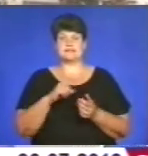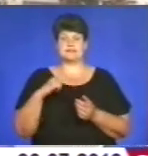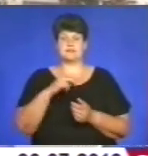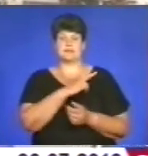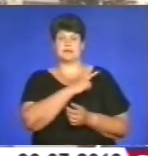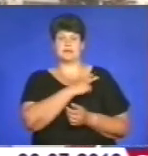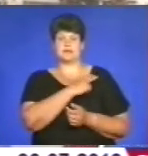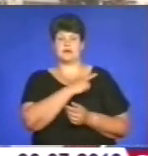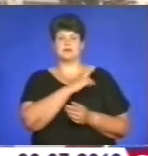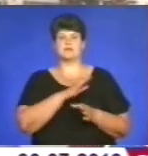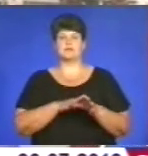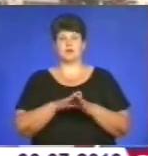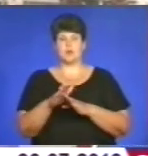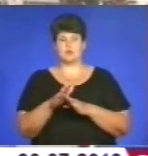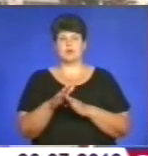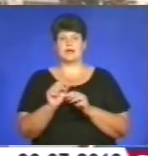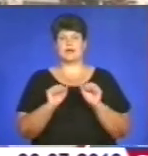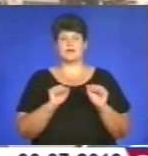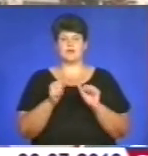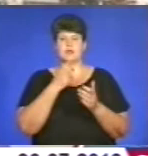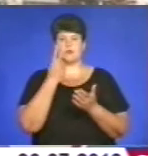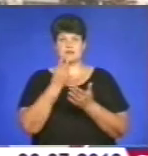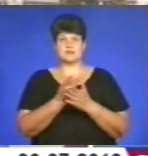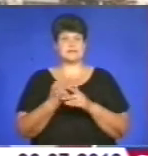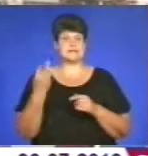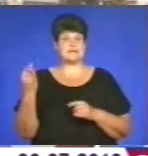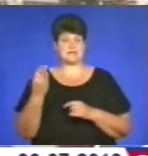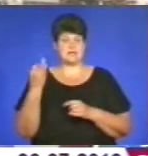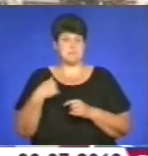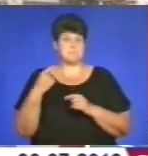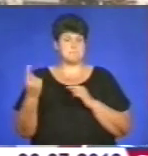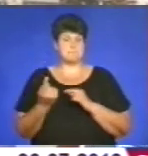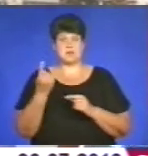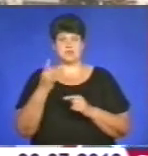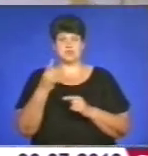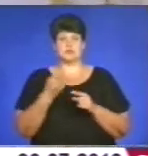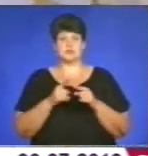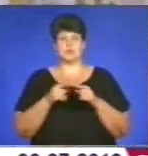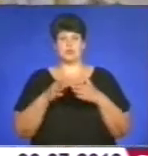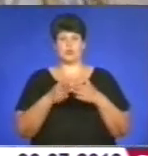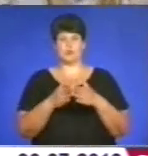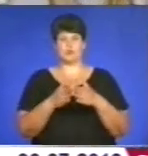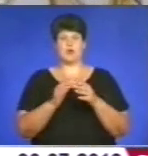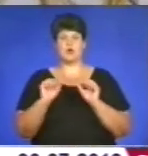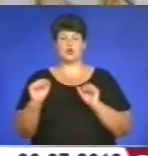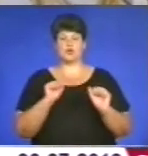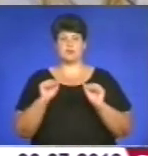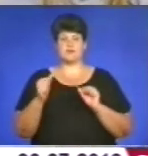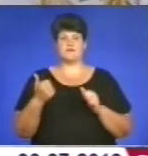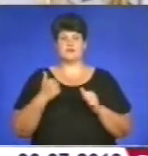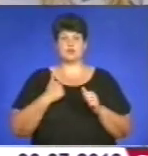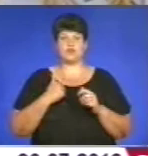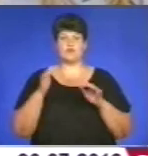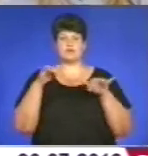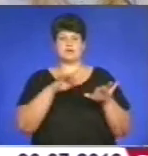здійснює керування, нам показали. Це дуже цікаво, оскільки я перший раз на цьому кораблі. Командувач військово-морськими силами Збройних